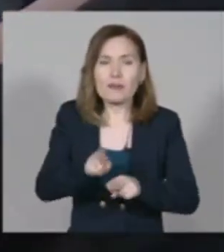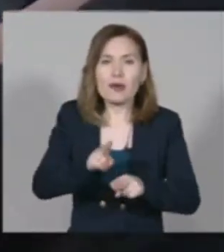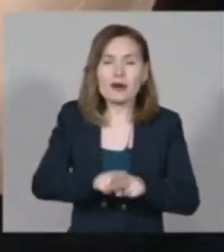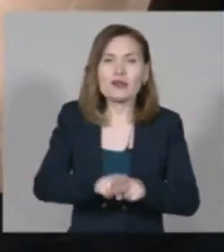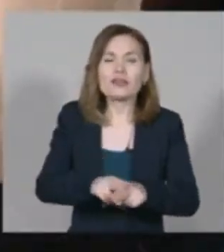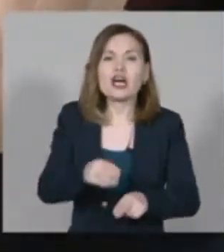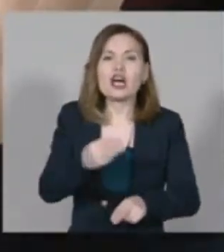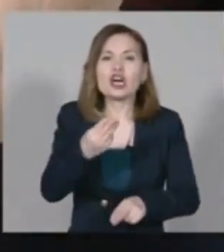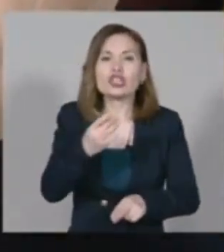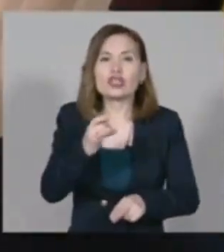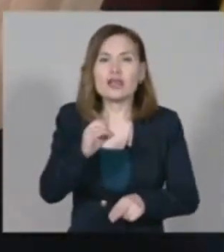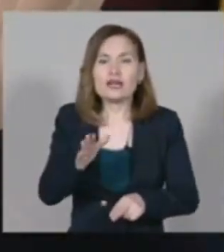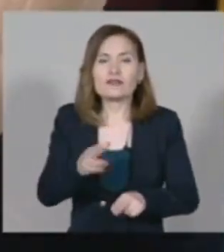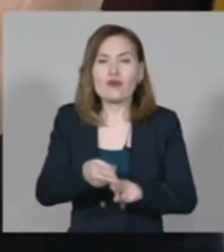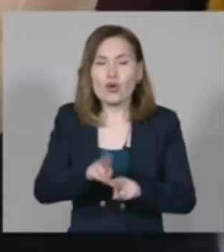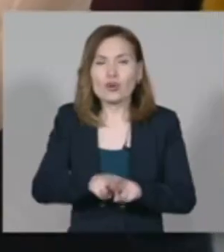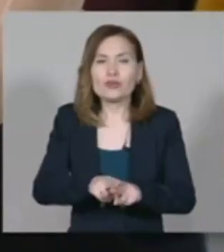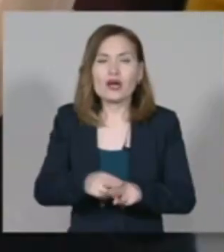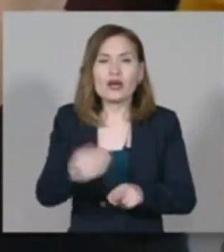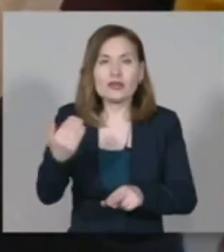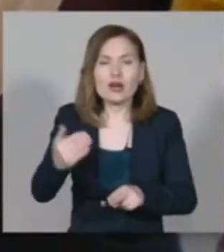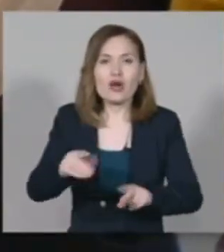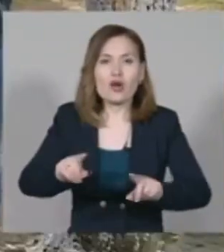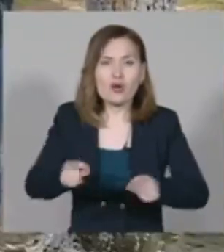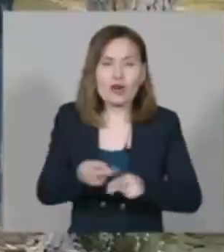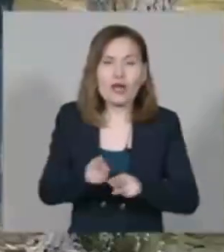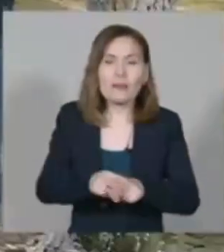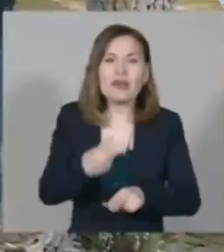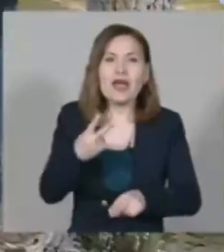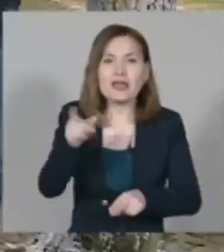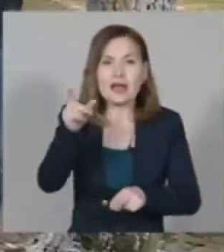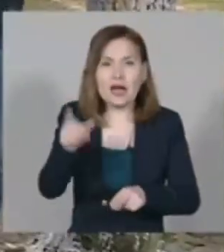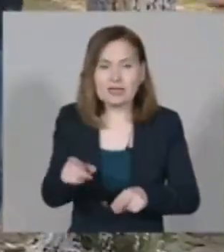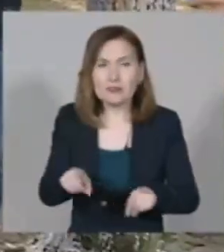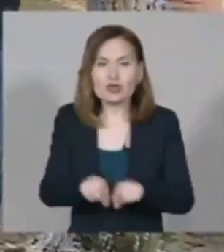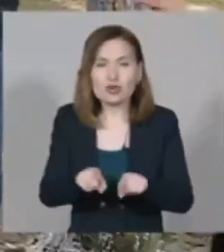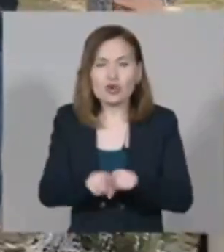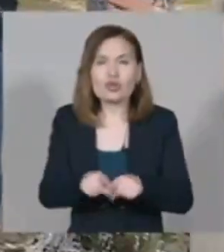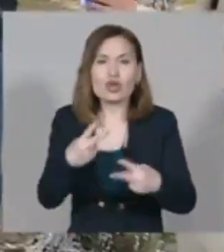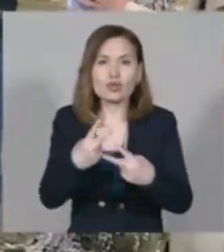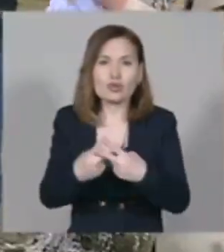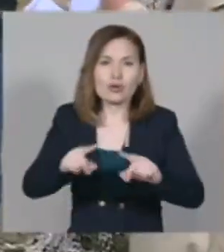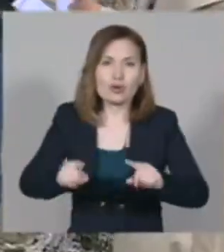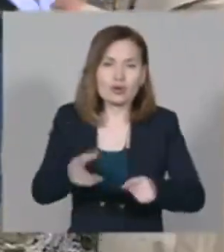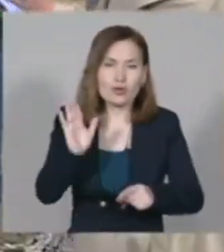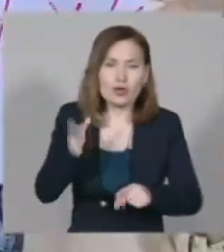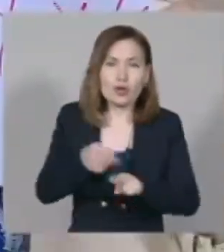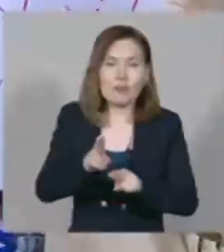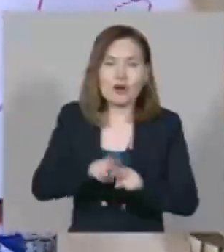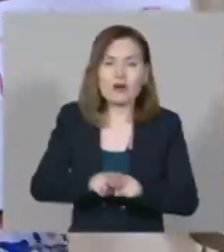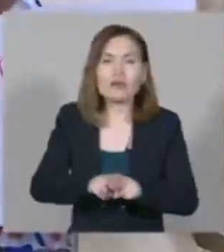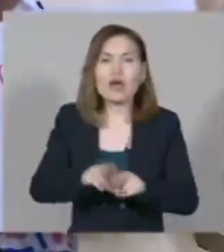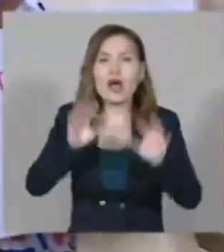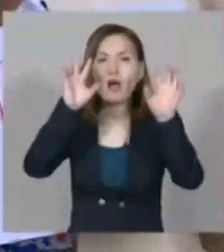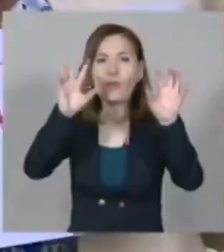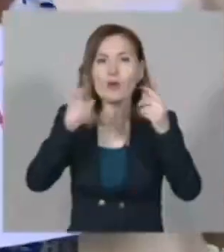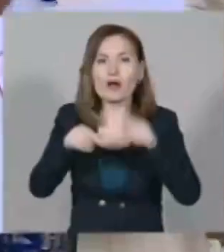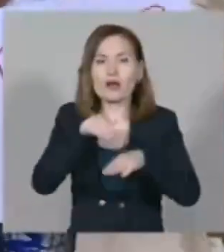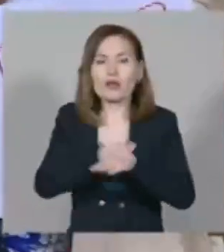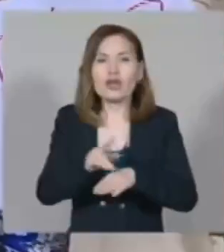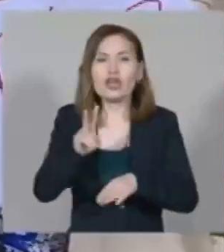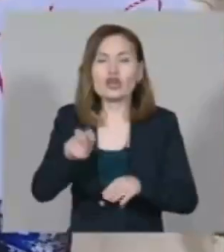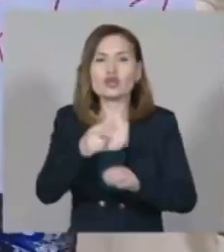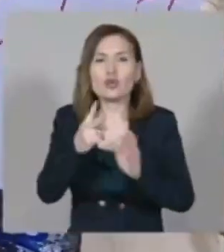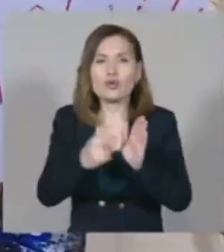Мирхан Шерниязов және сотқа дейінгі үй қамағында болған тағы 2 азамат. Аталған тұлғаларды қылмыстық кодексің 217